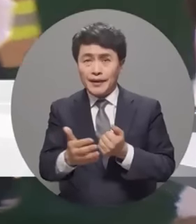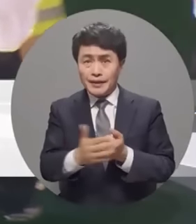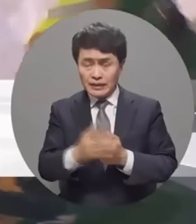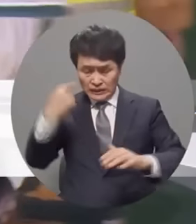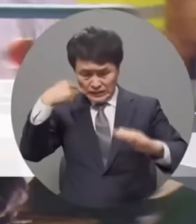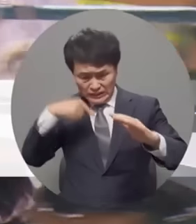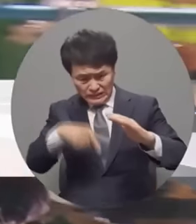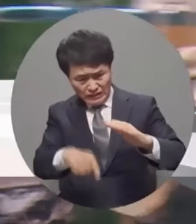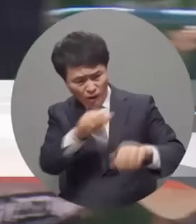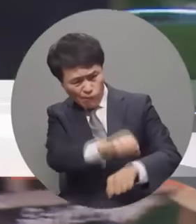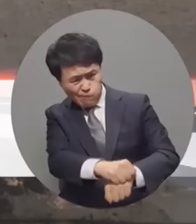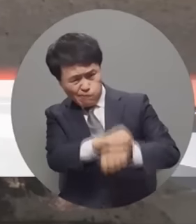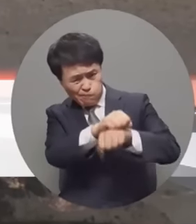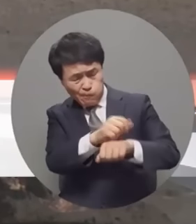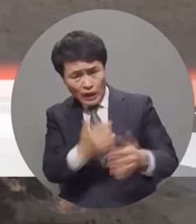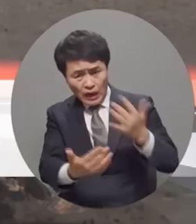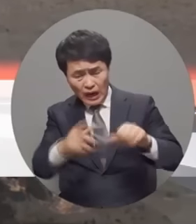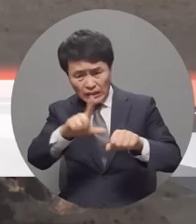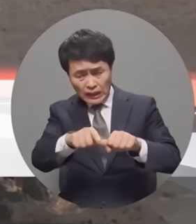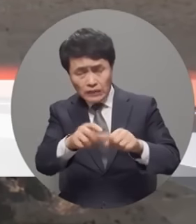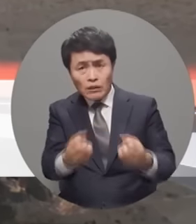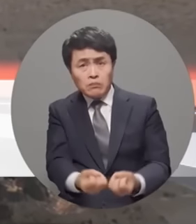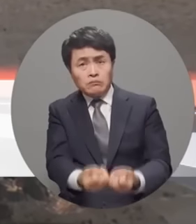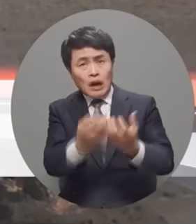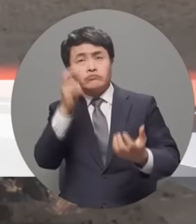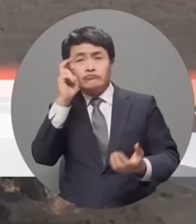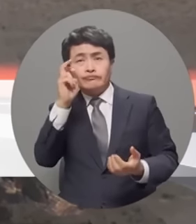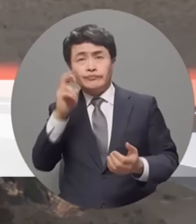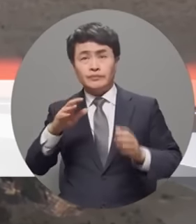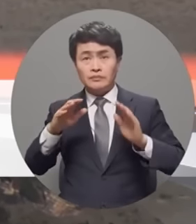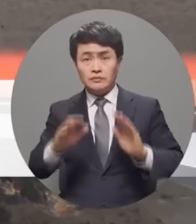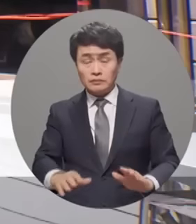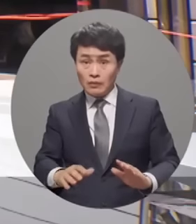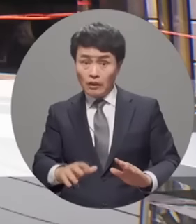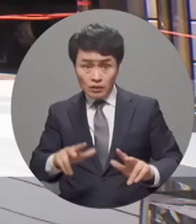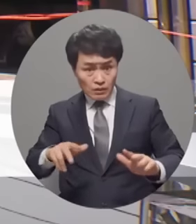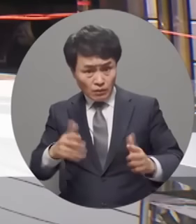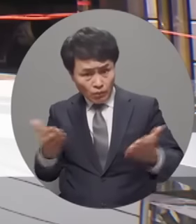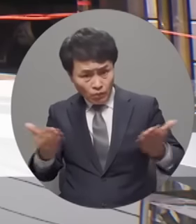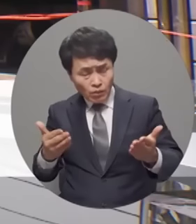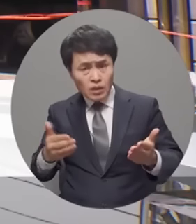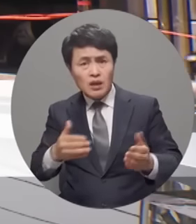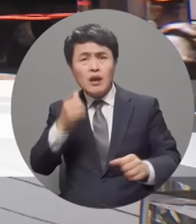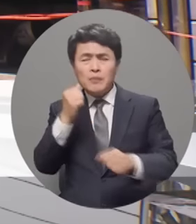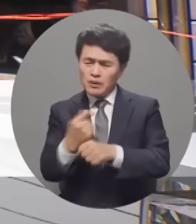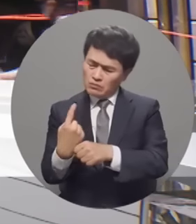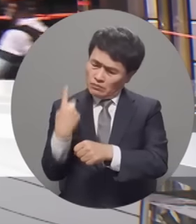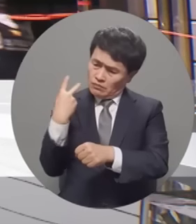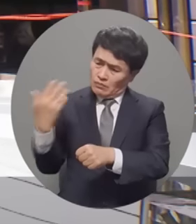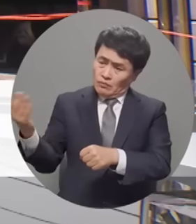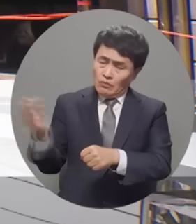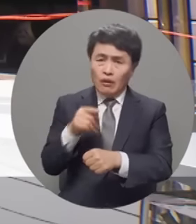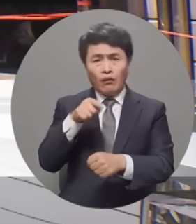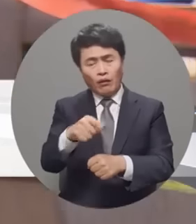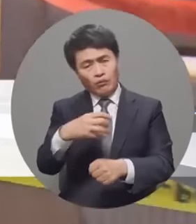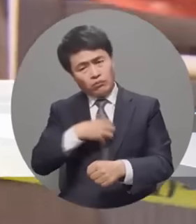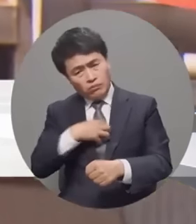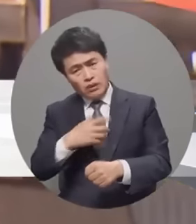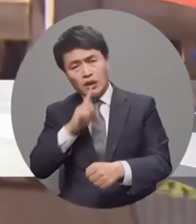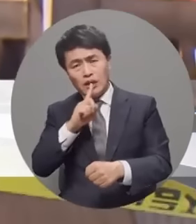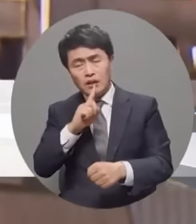지하층에 쌓여있던 인화성 가스가 폭발한 것으로 추정이 되는데 현장 노동자들은 이미 몇 년 전부터 예견된